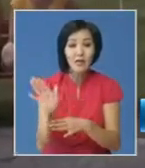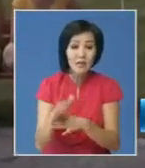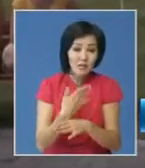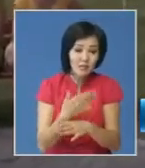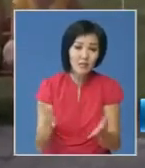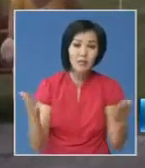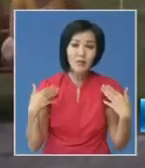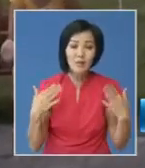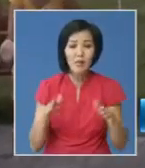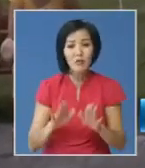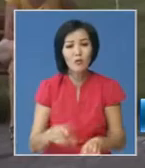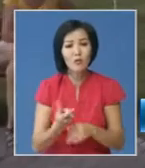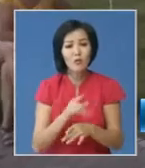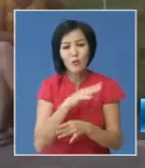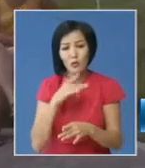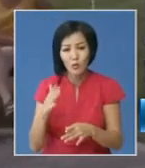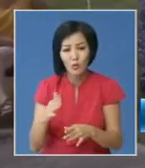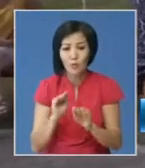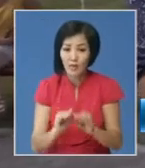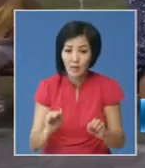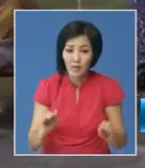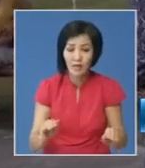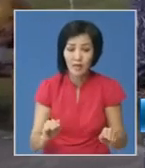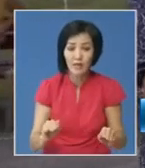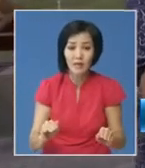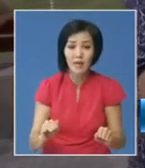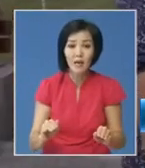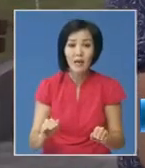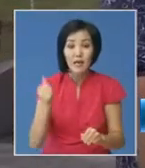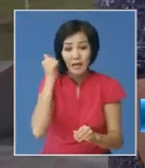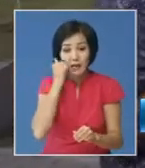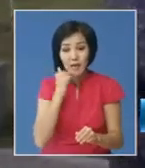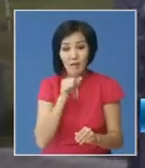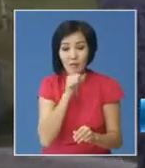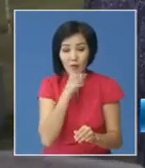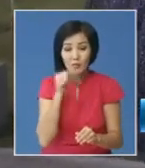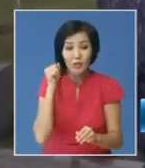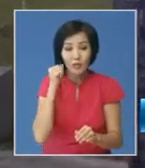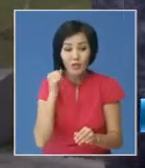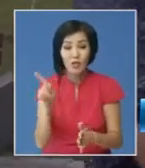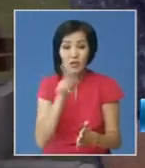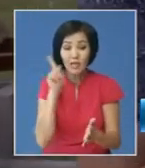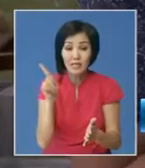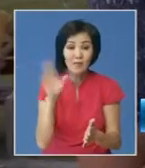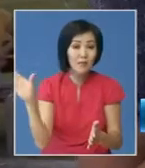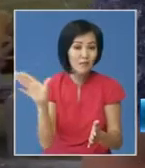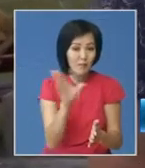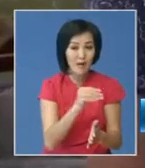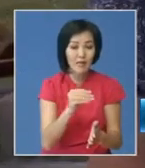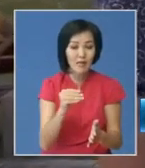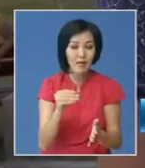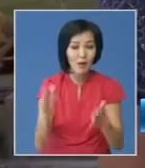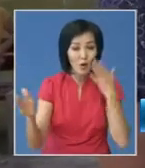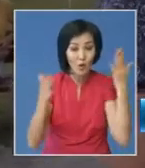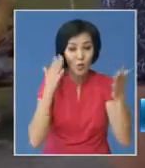мына балаларда, кішкентай балаларға да риза бол. Қарт апаларымыз да риза бол. Мына жастарымыз да, достарымыздың бәрі. Келет, бәрі осы